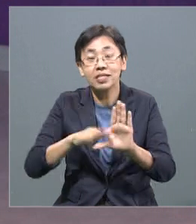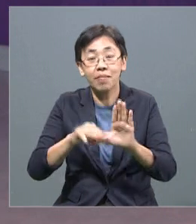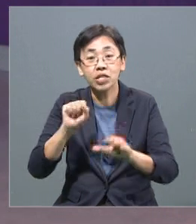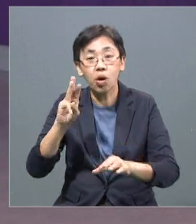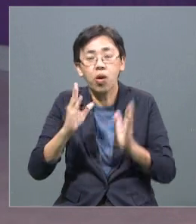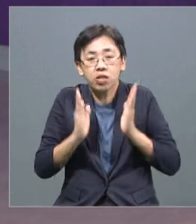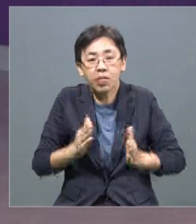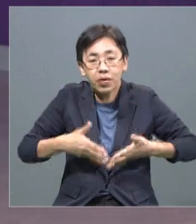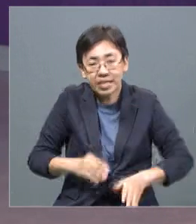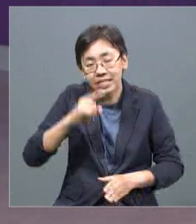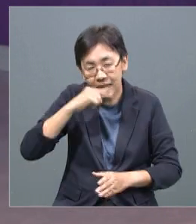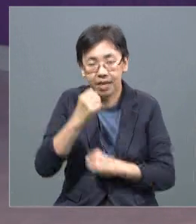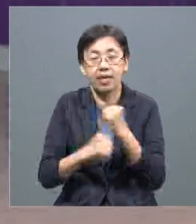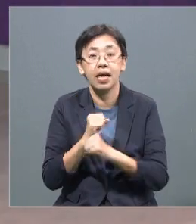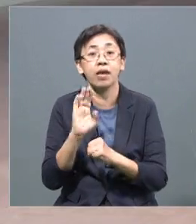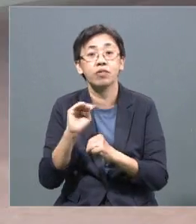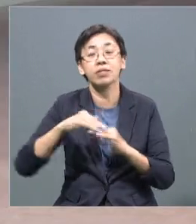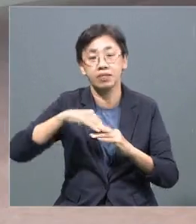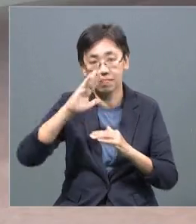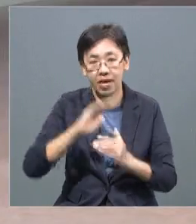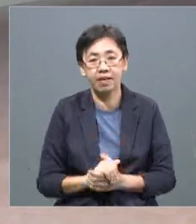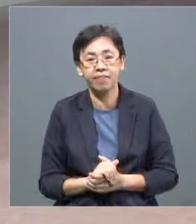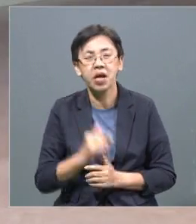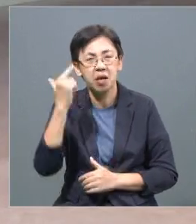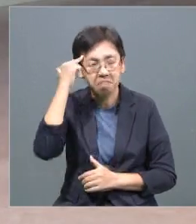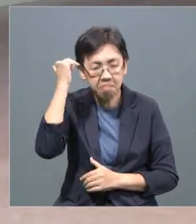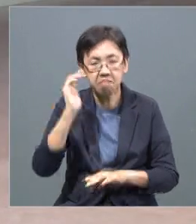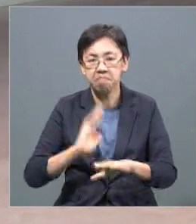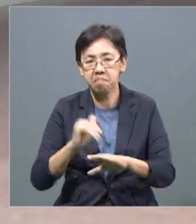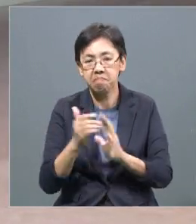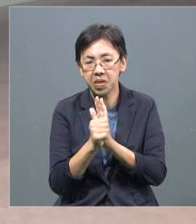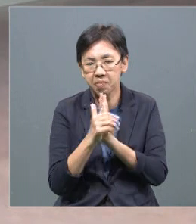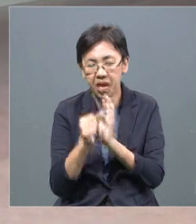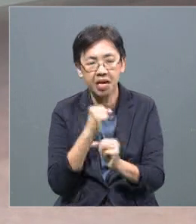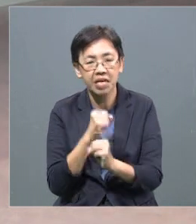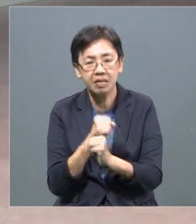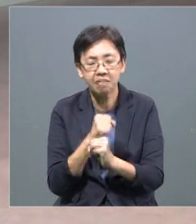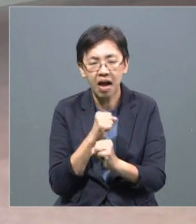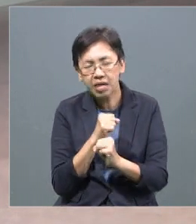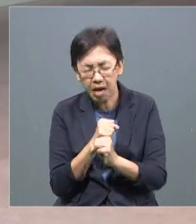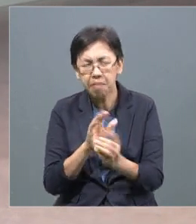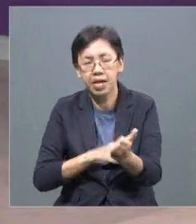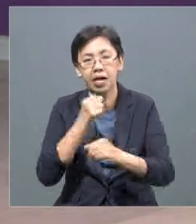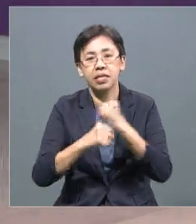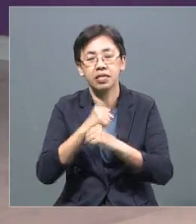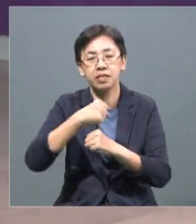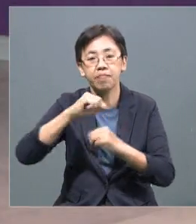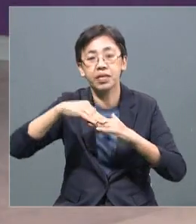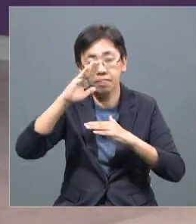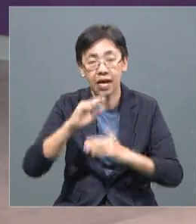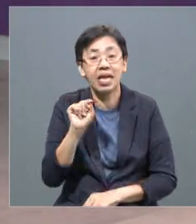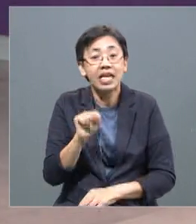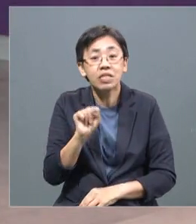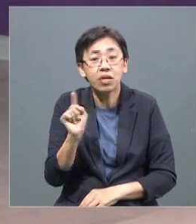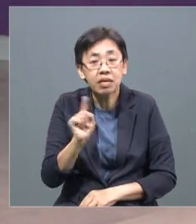ต้องมีสัญชาติไทยโดยกำเนิดอายุ40ปีขึ้นไปมีความรู้ความเชี่ยวชาญทำงานในด้านที่สมัครมาไม่น้อยกว่า10ปีแต่ข้อนี้จะย